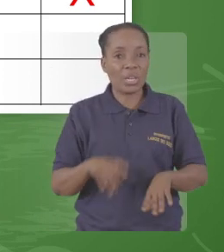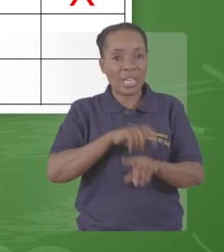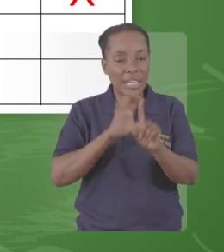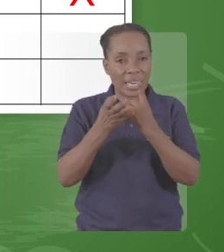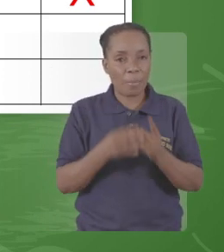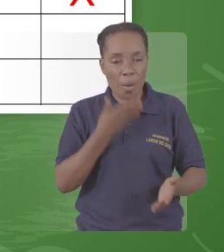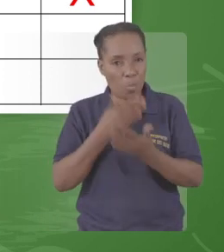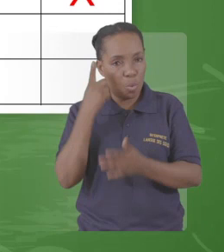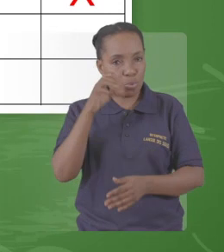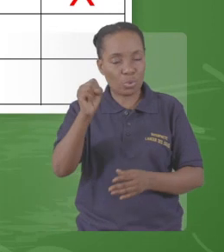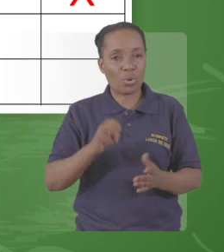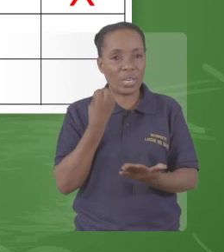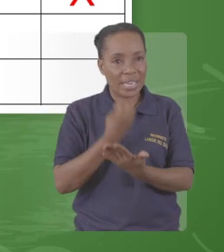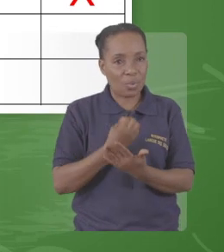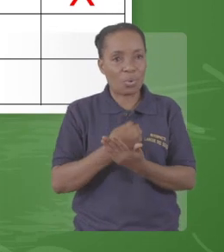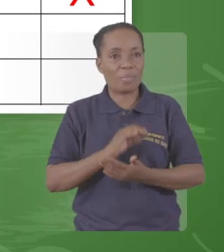Quatrième affirmation.